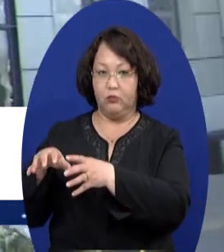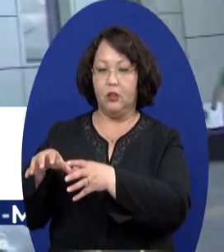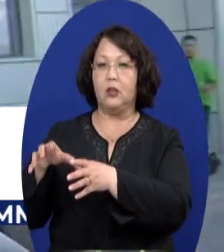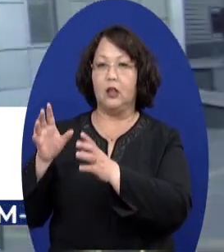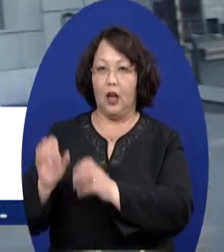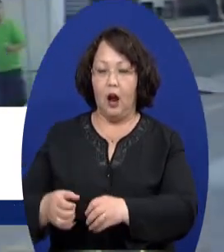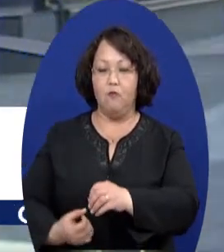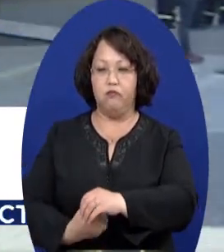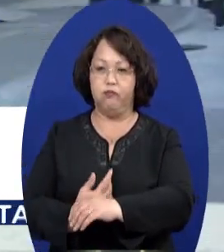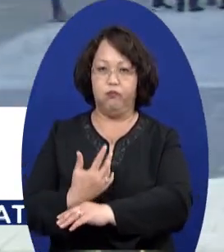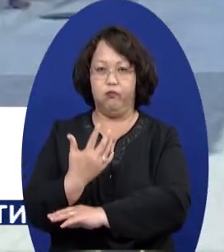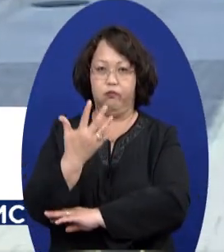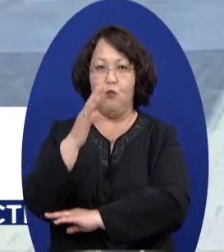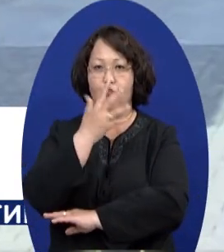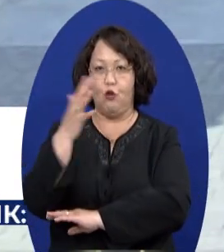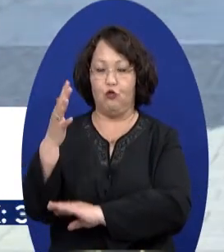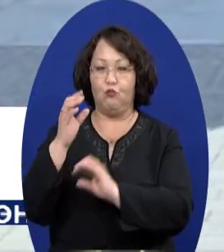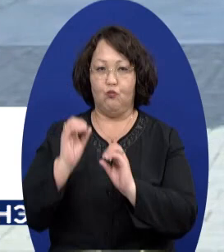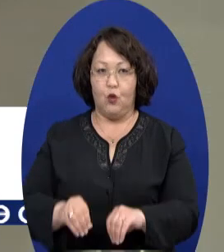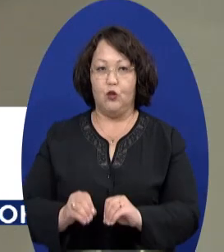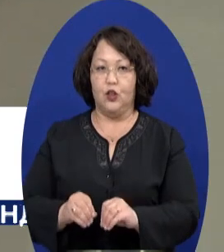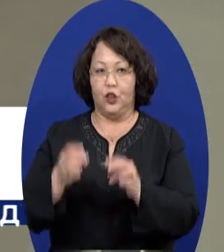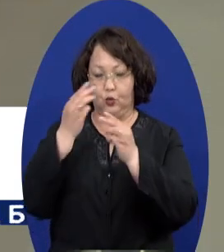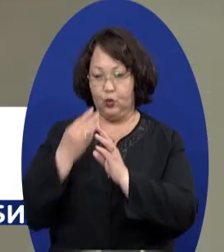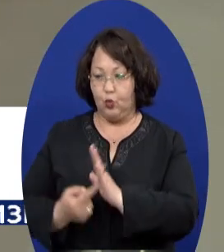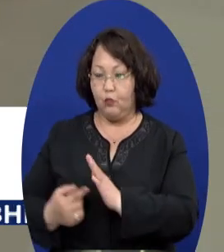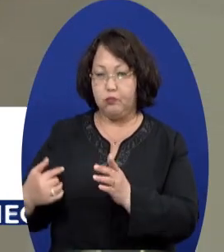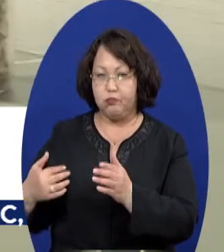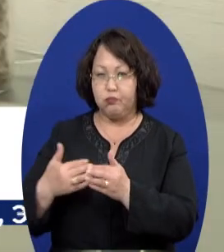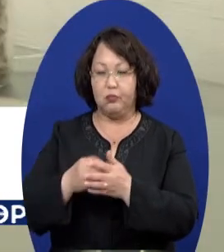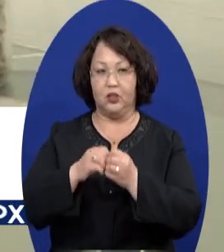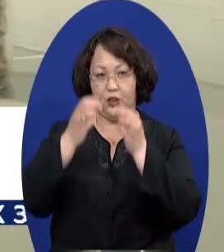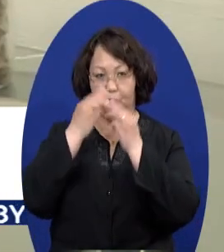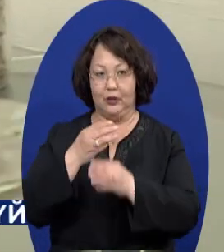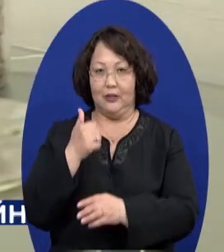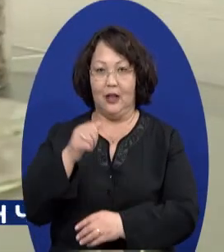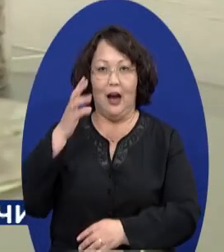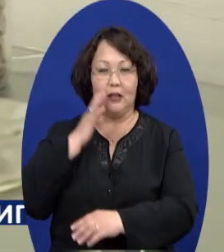хүртэл бүхий л үе шатанд нь шинжлэх ухаанаар нотлогдсон шилдэг аргуудыг ашиглах юм.